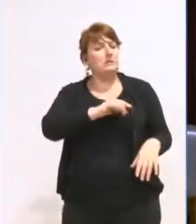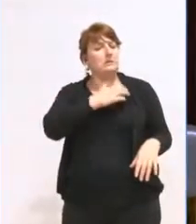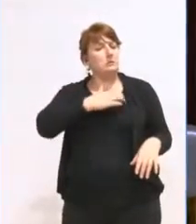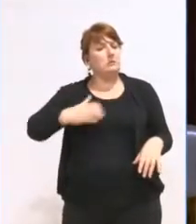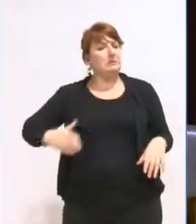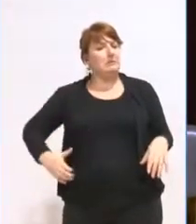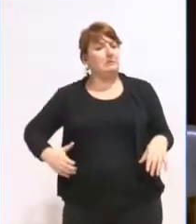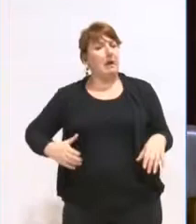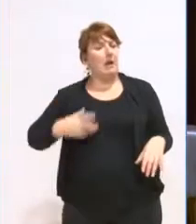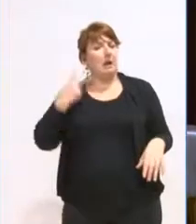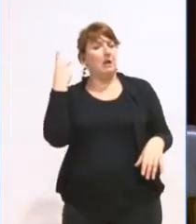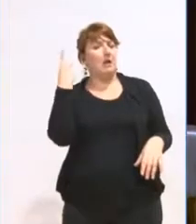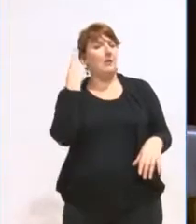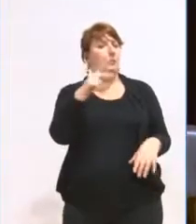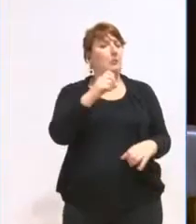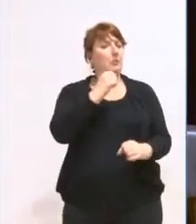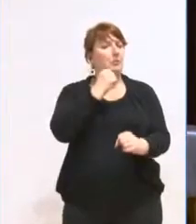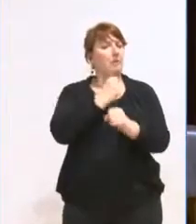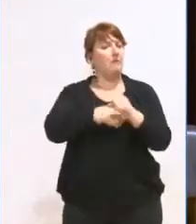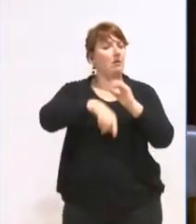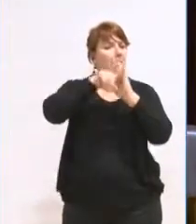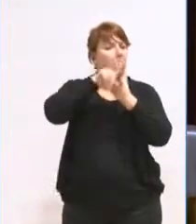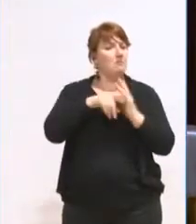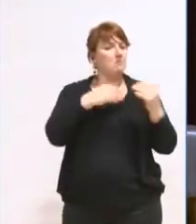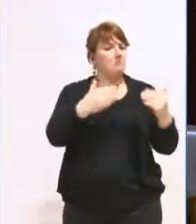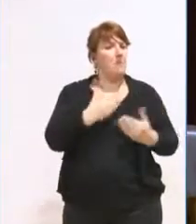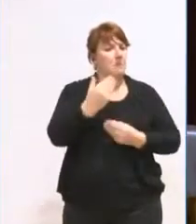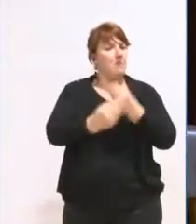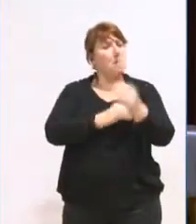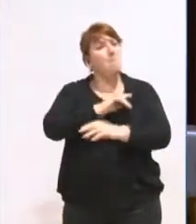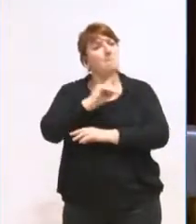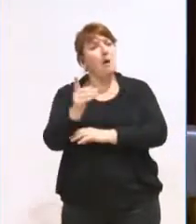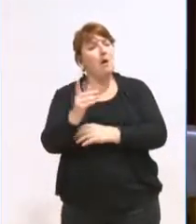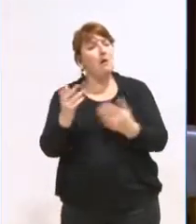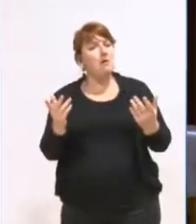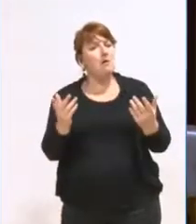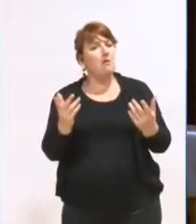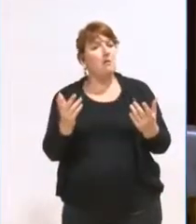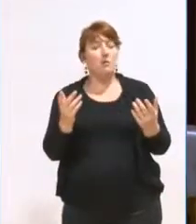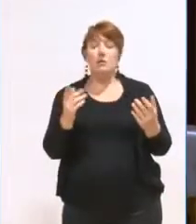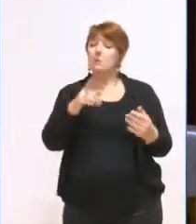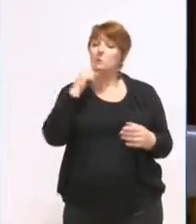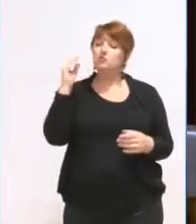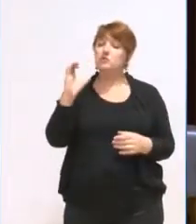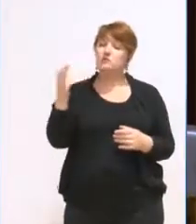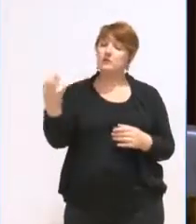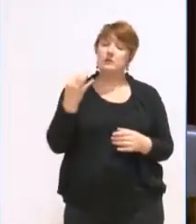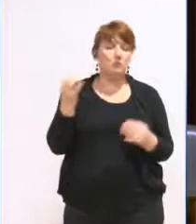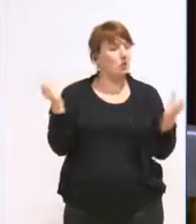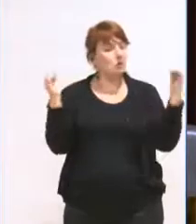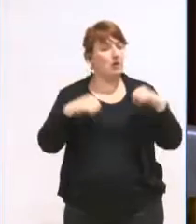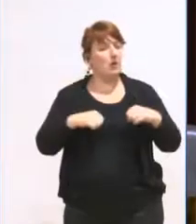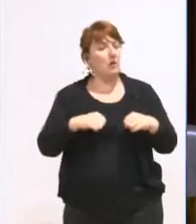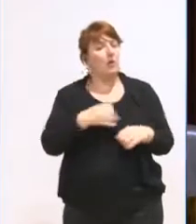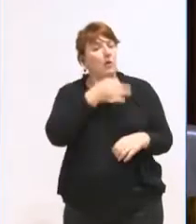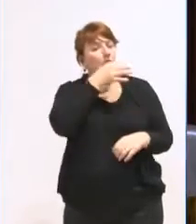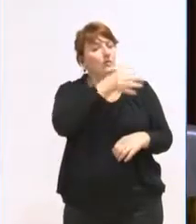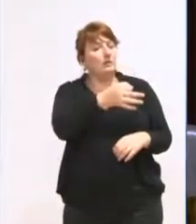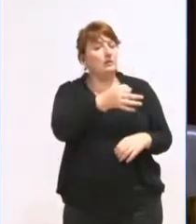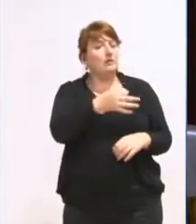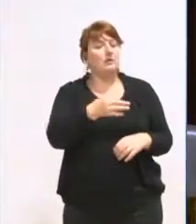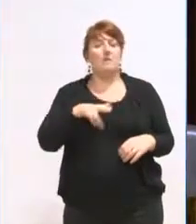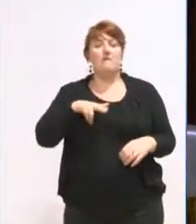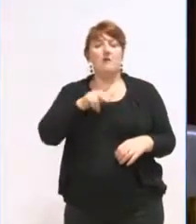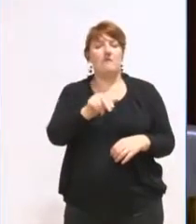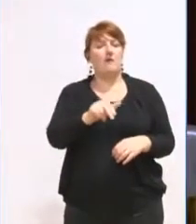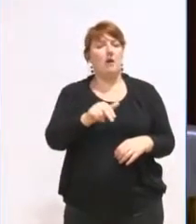je rejoins l'intervention qui vient d'être faite. Vous dites que vous allez équiper la police municipale de caméras piétons.